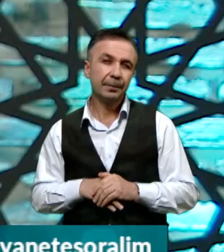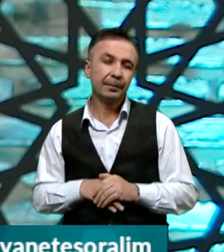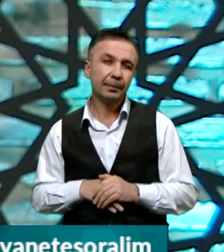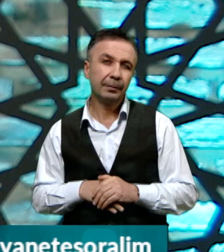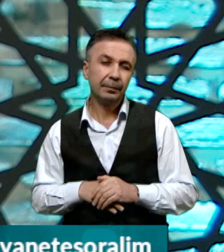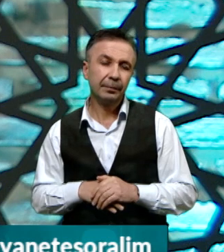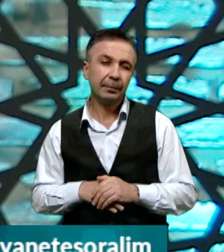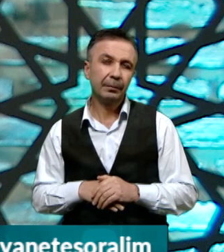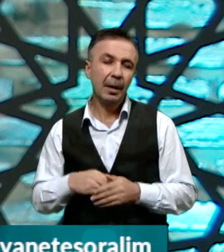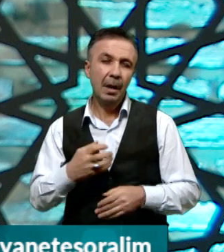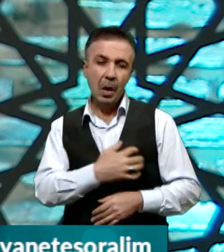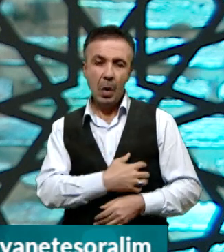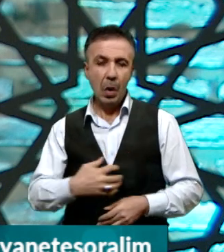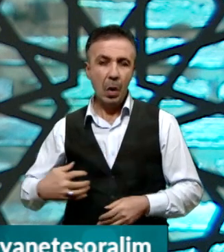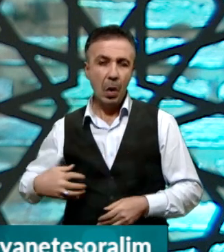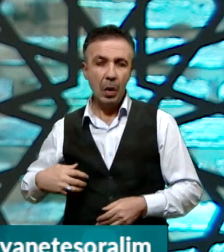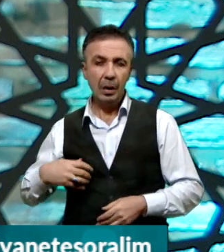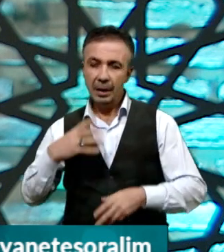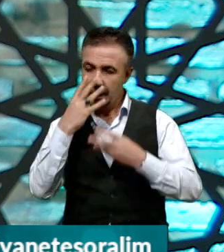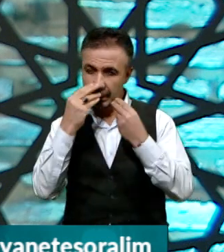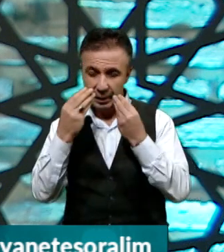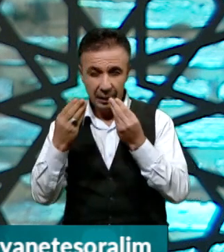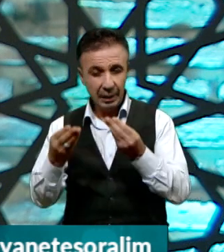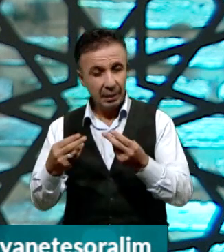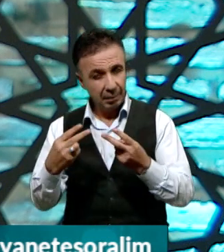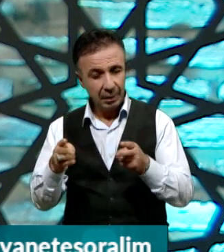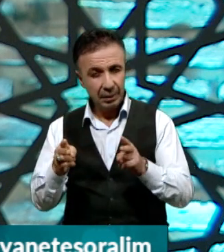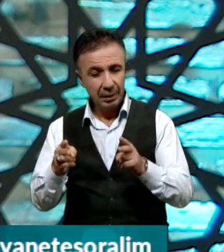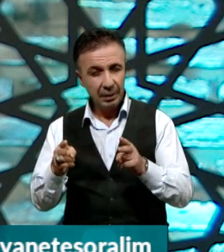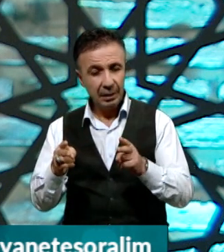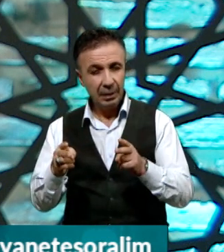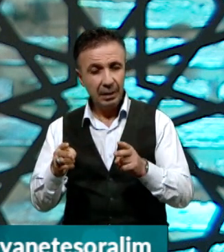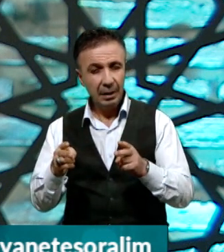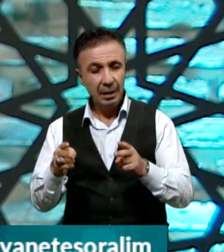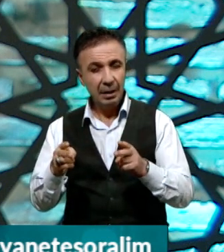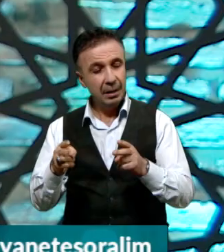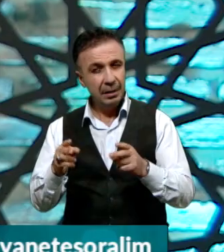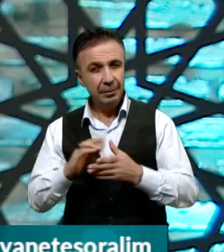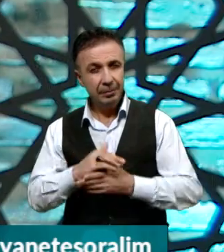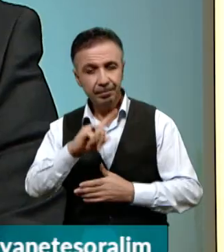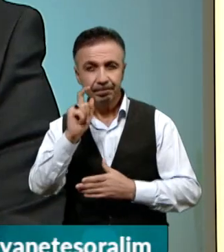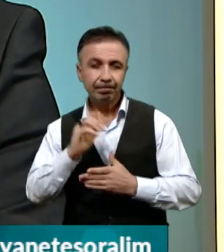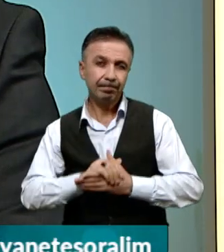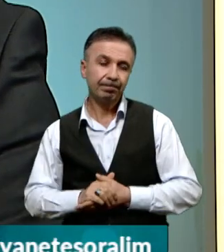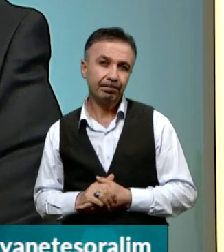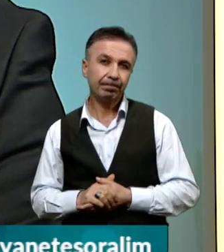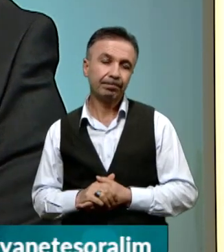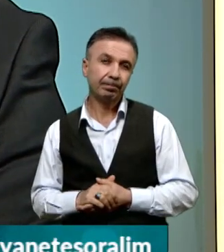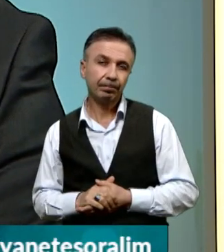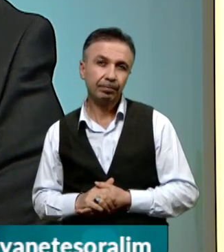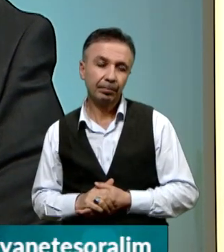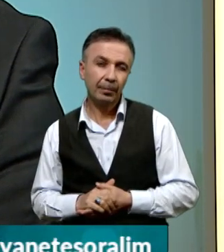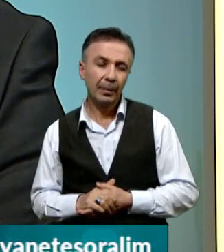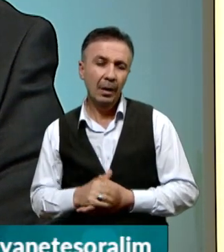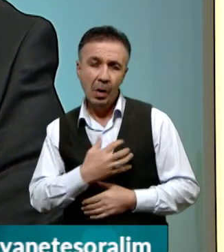sonra organ bağışı hakkında bilgi istiyorlar. Acaba dinimize göre organ bağışı yapmak caiz midir? Ya tabii organ